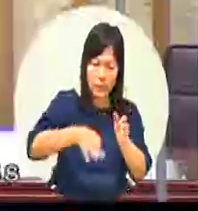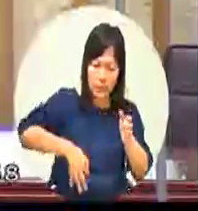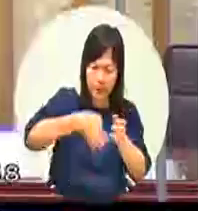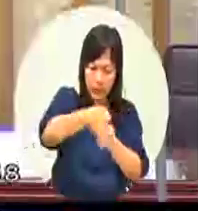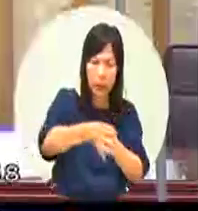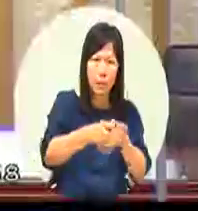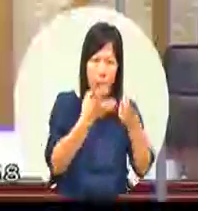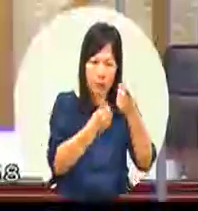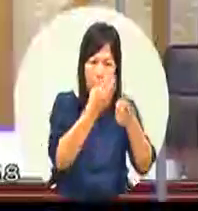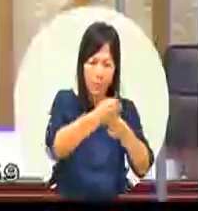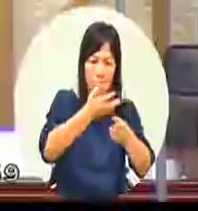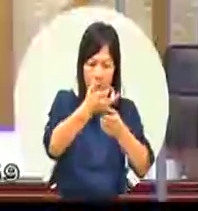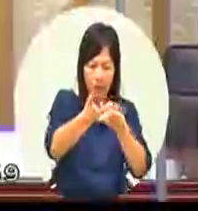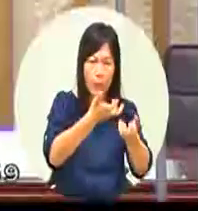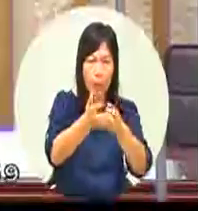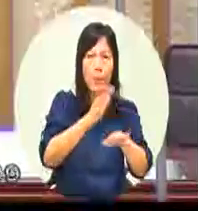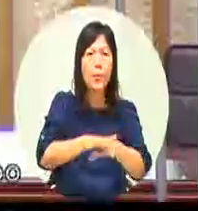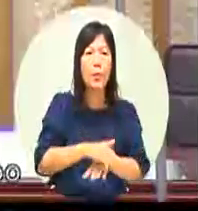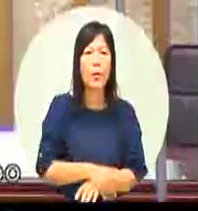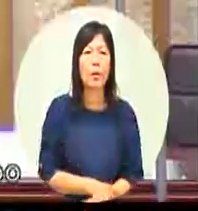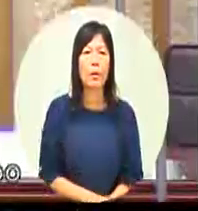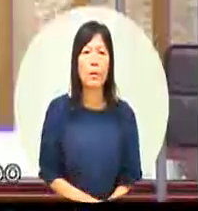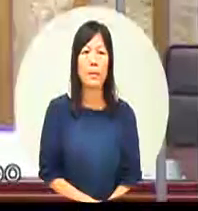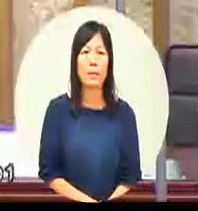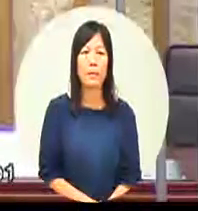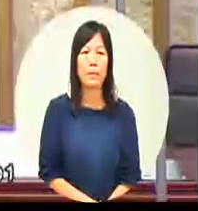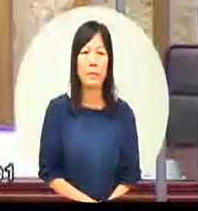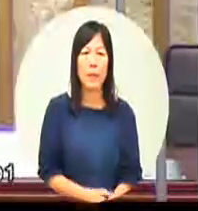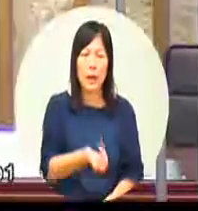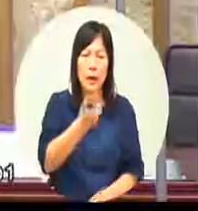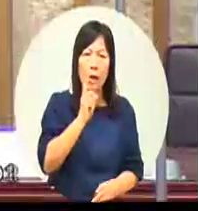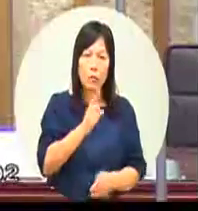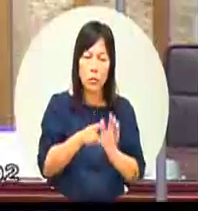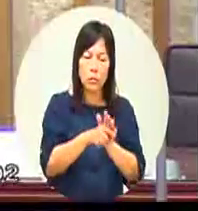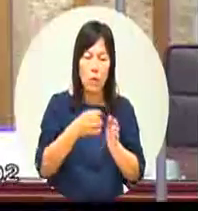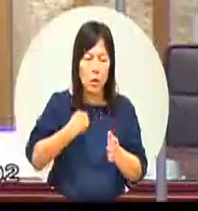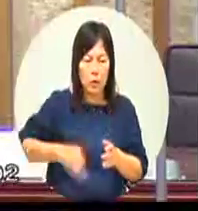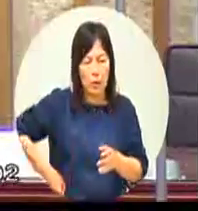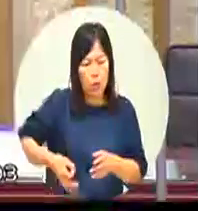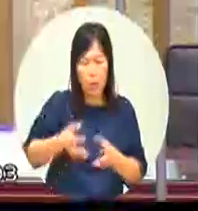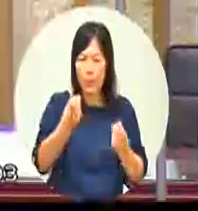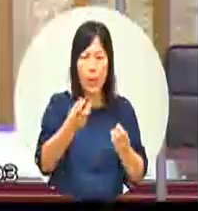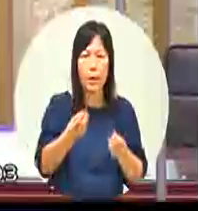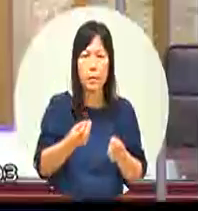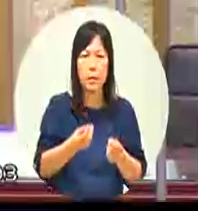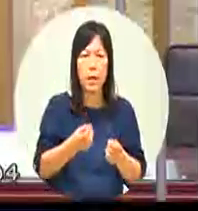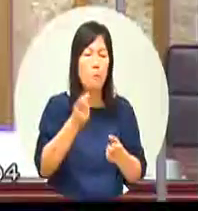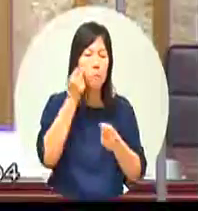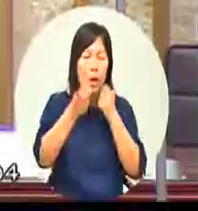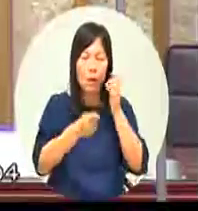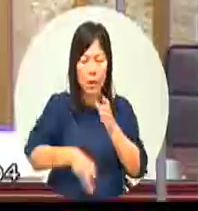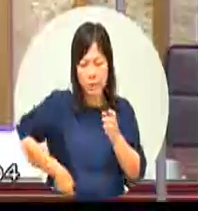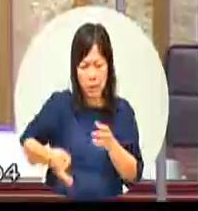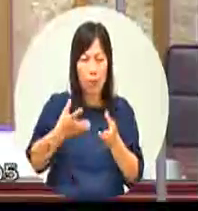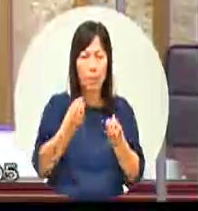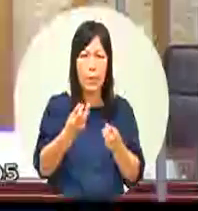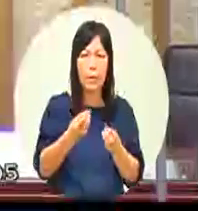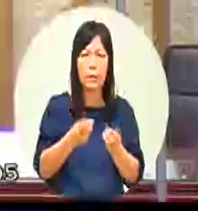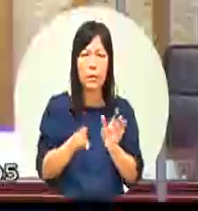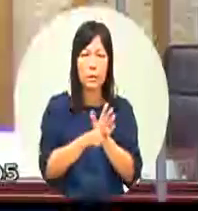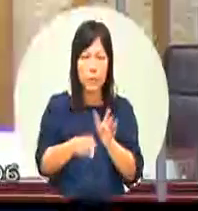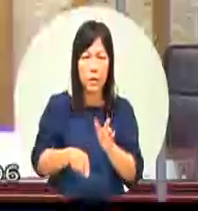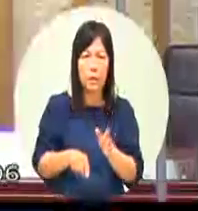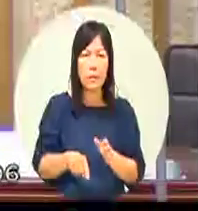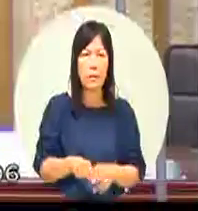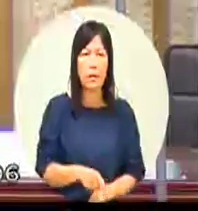比例把它分回去。那刚刚议员有提到一个，就是有些欠缴这个管理费，就是每个月要缴的这个部分，那个